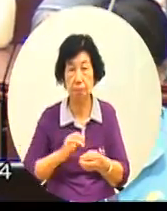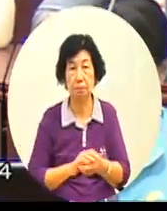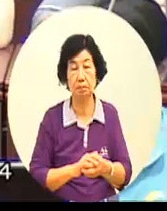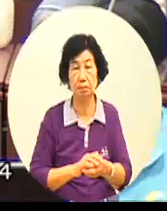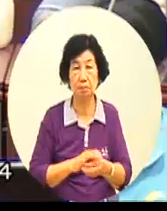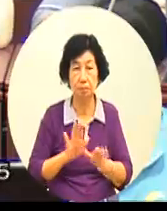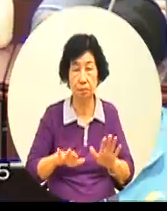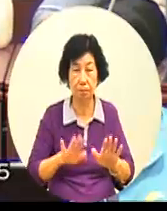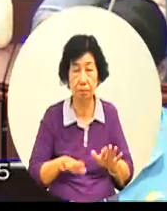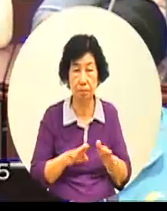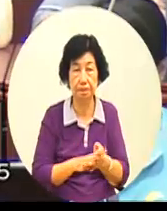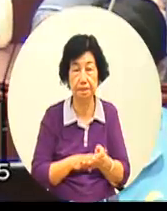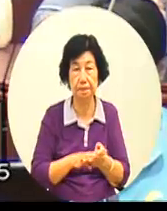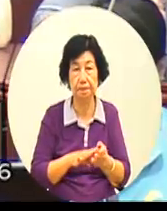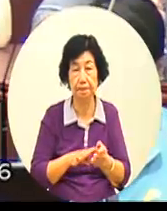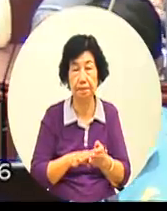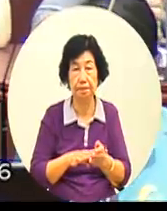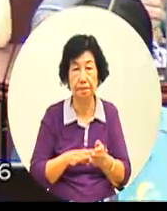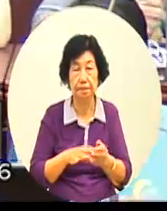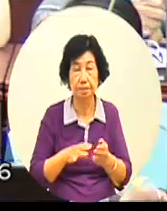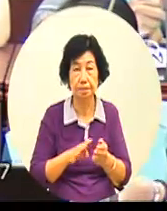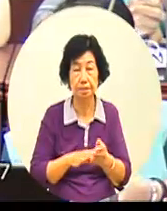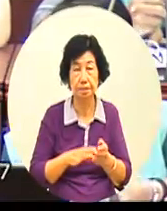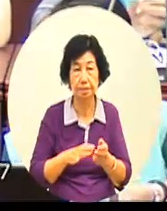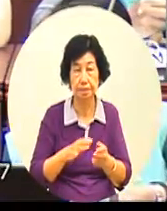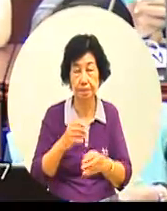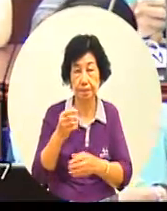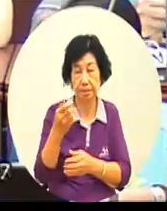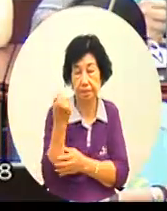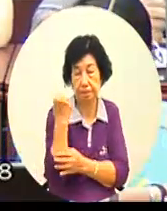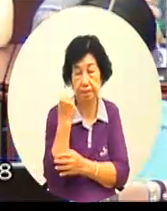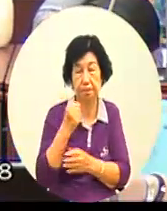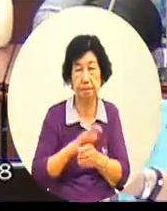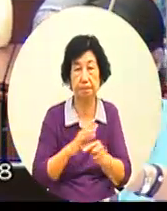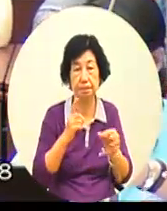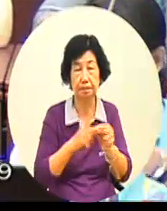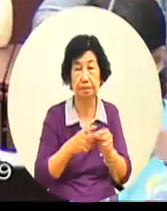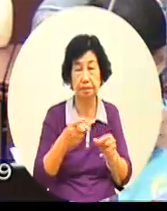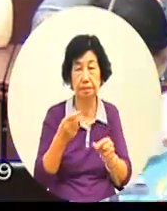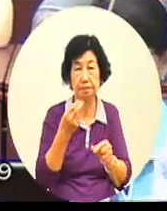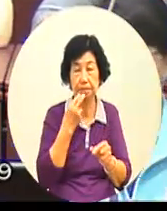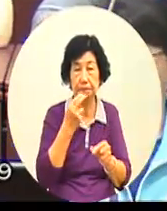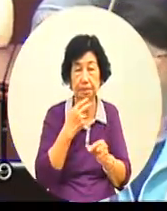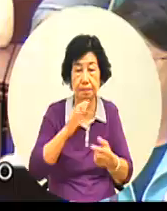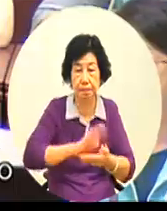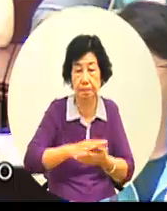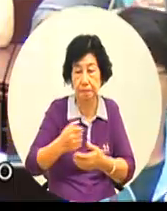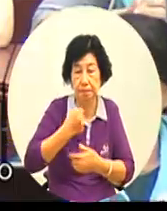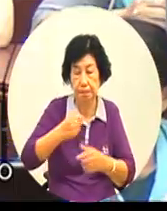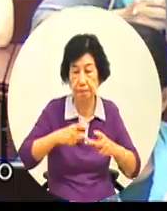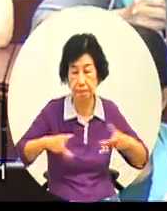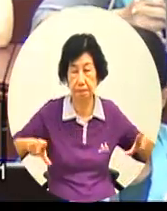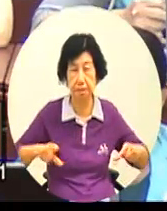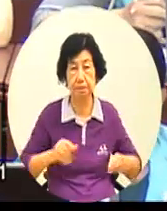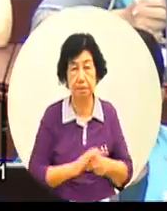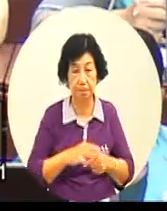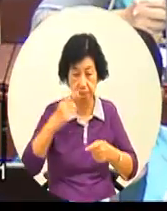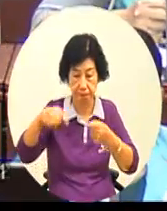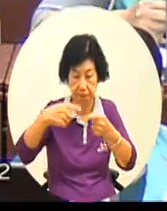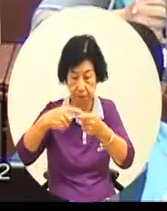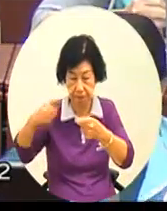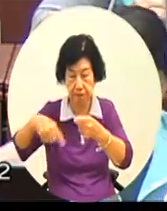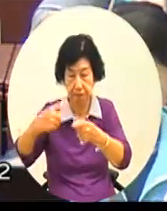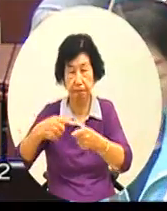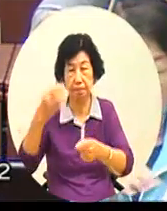在极力争取说这个对地方的压力的确会很大，而且我们每一年老人的人